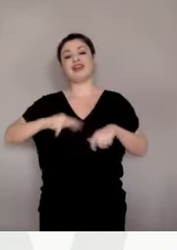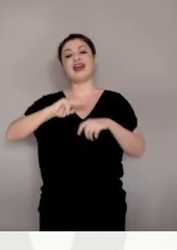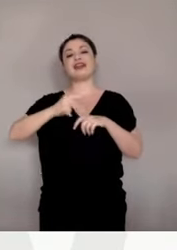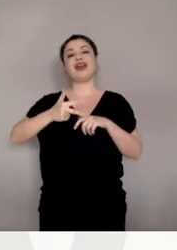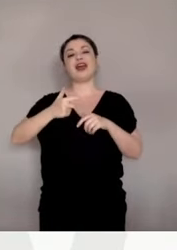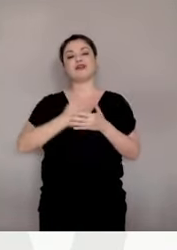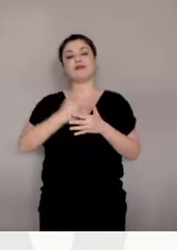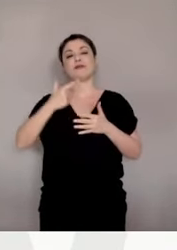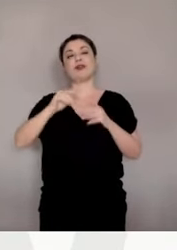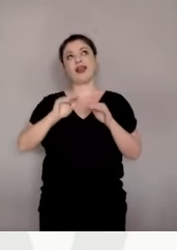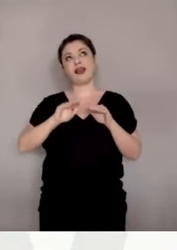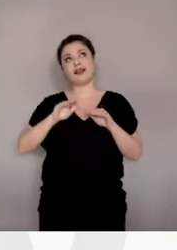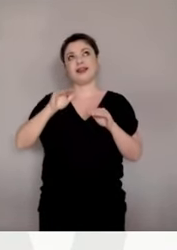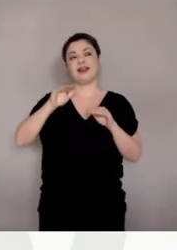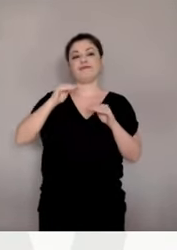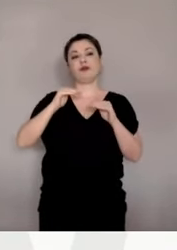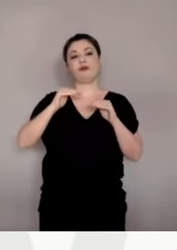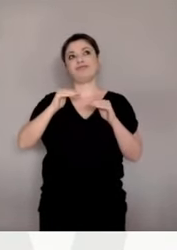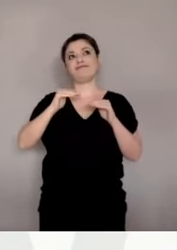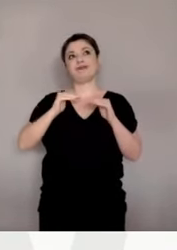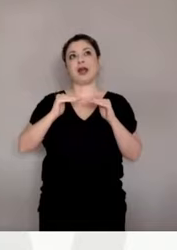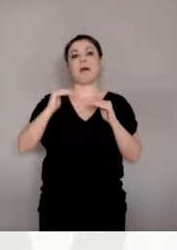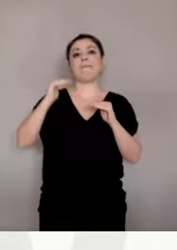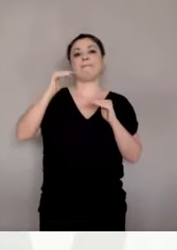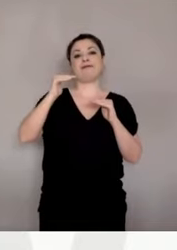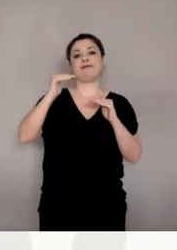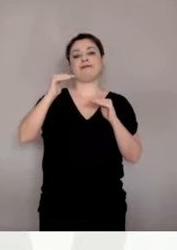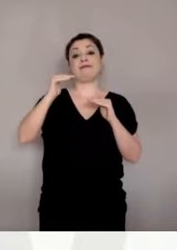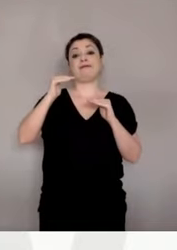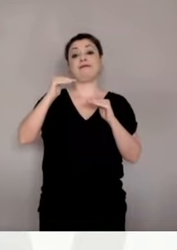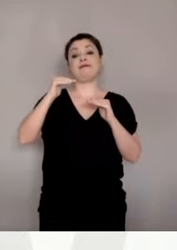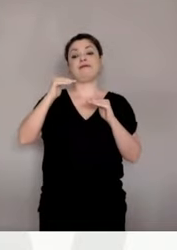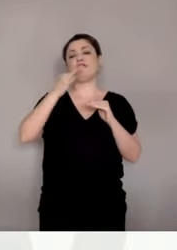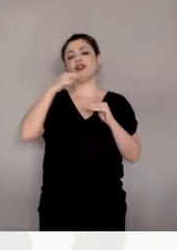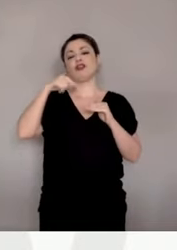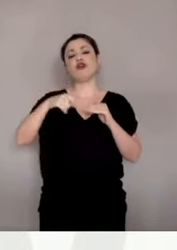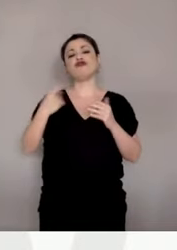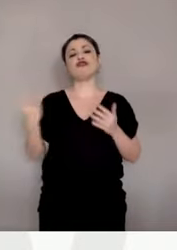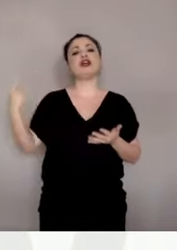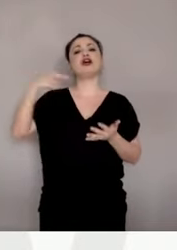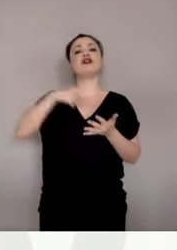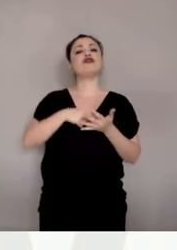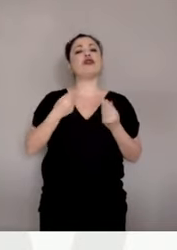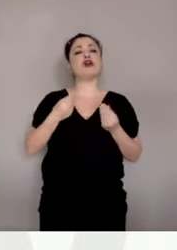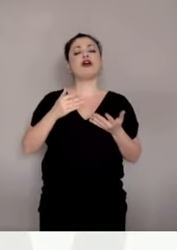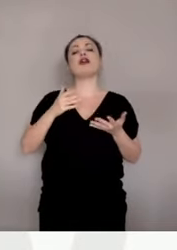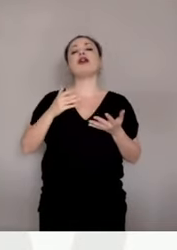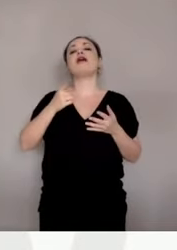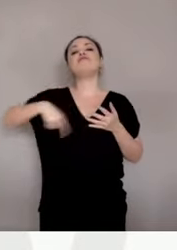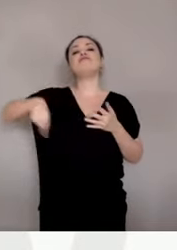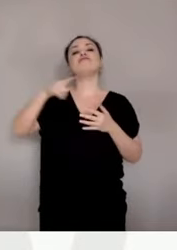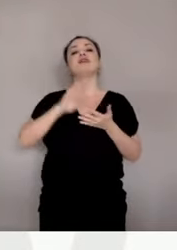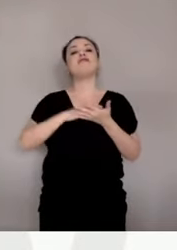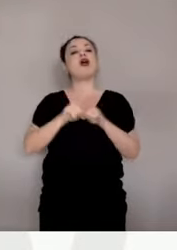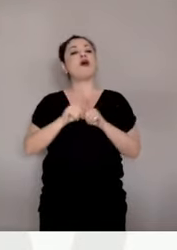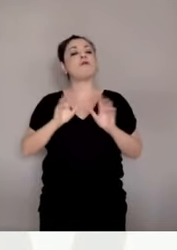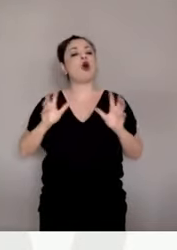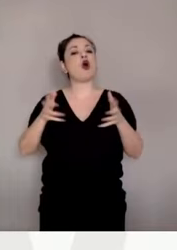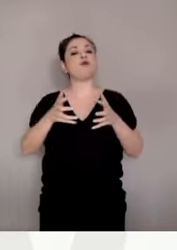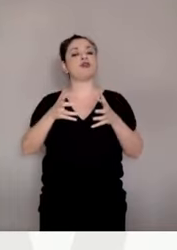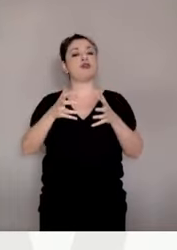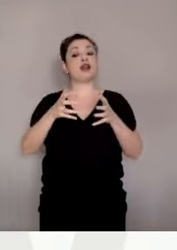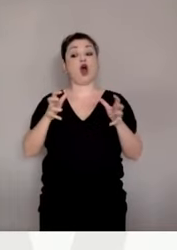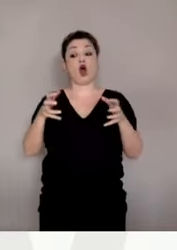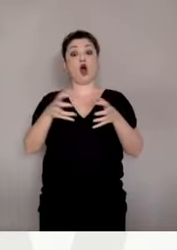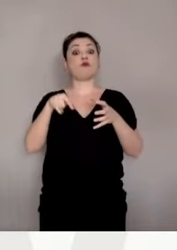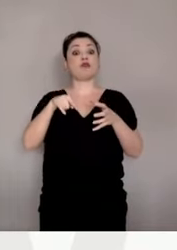gradino. Torniamo a essere comunità, torniamo a essere comunità del sapere, comunità che